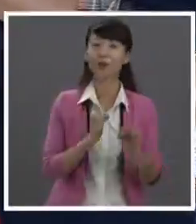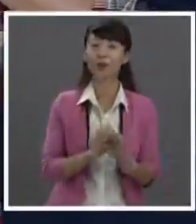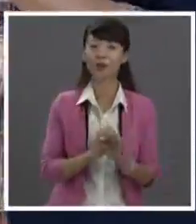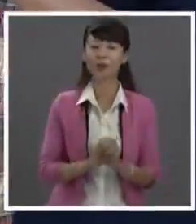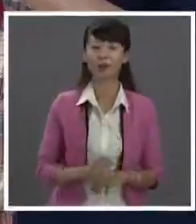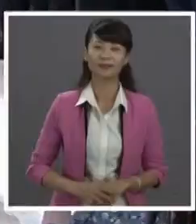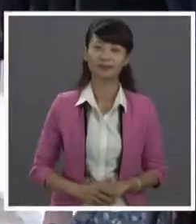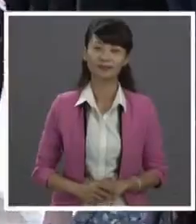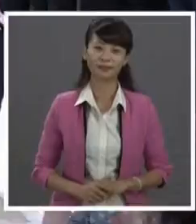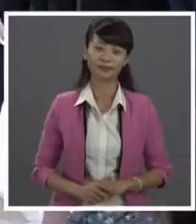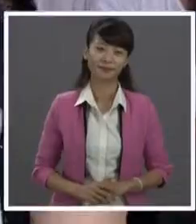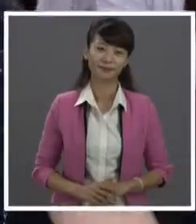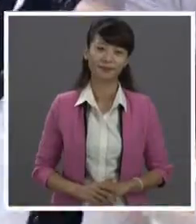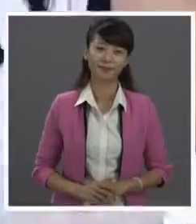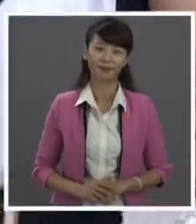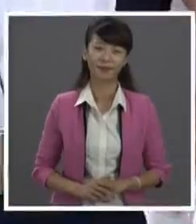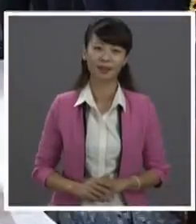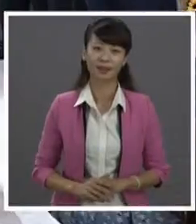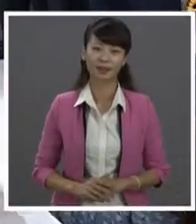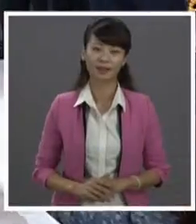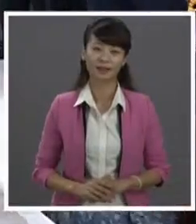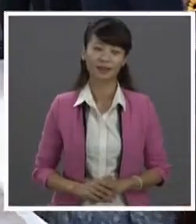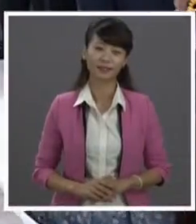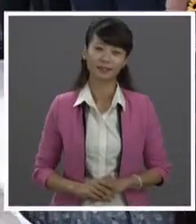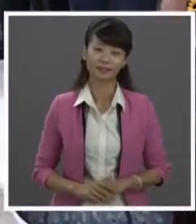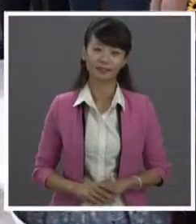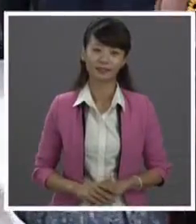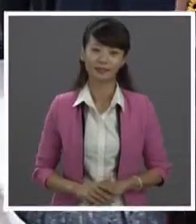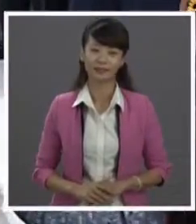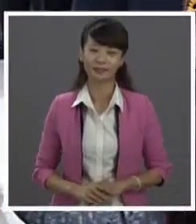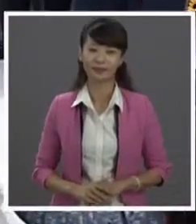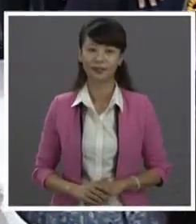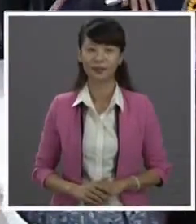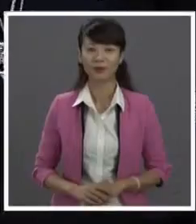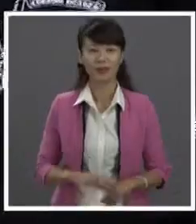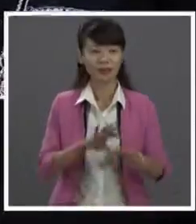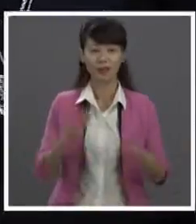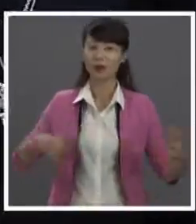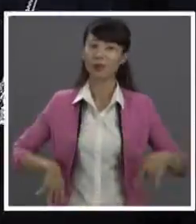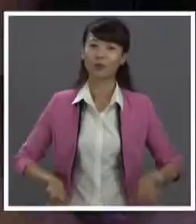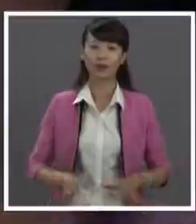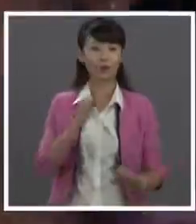还摸，哇， 这个有带一点舞蹈成分呢， 对，